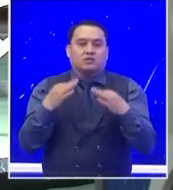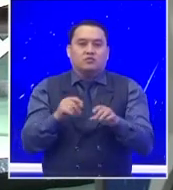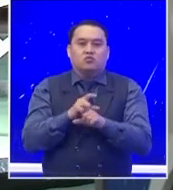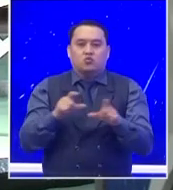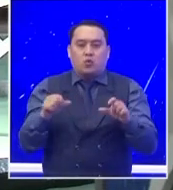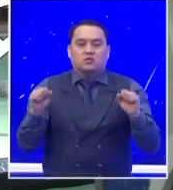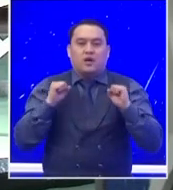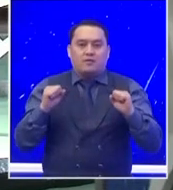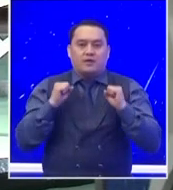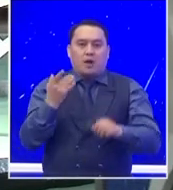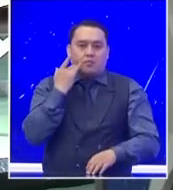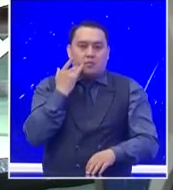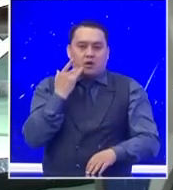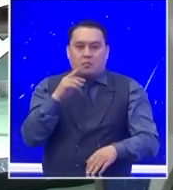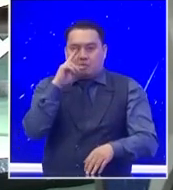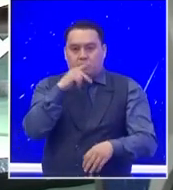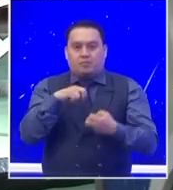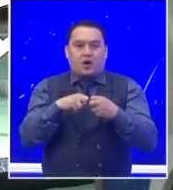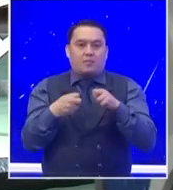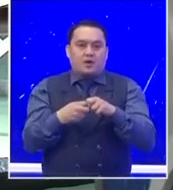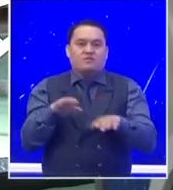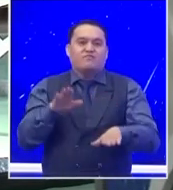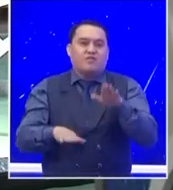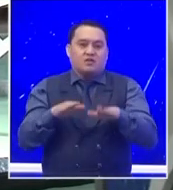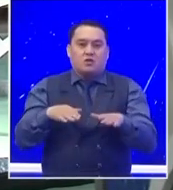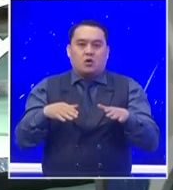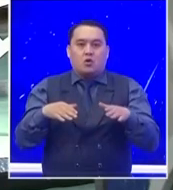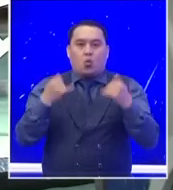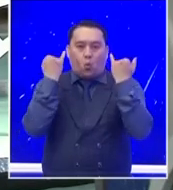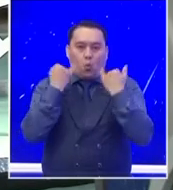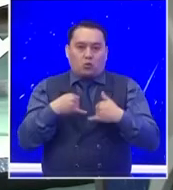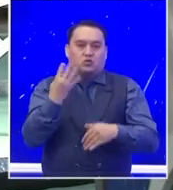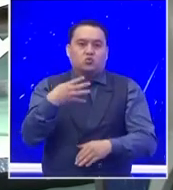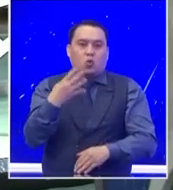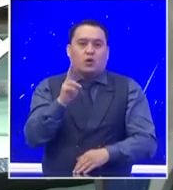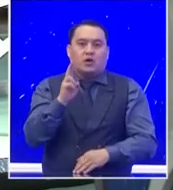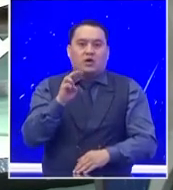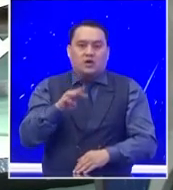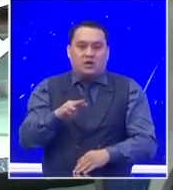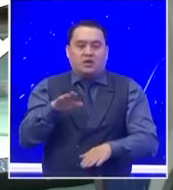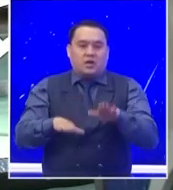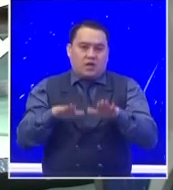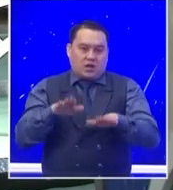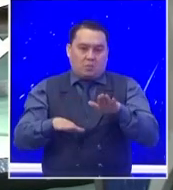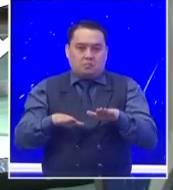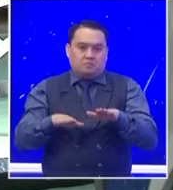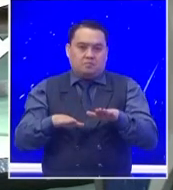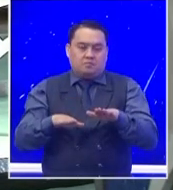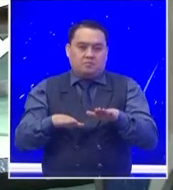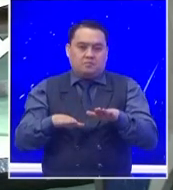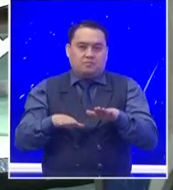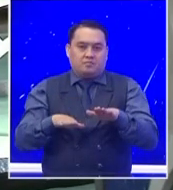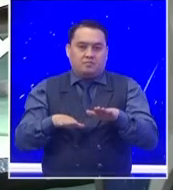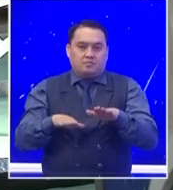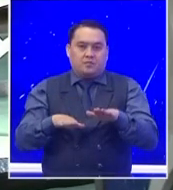на физру. У меня были большие проблемы с весом. Я сама похудела почти на 40 килограмм. И когда я занималась в